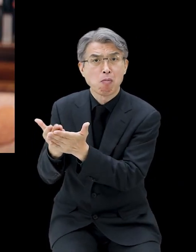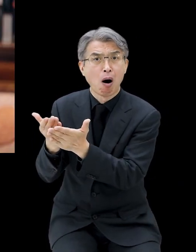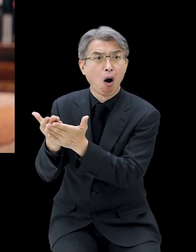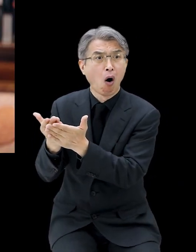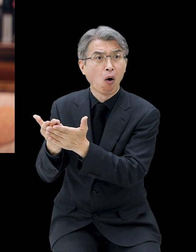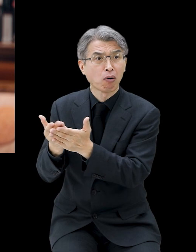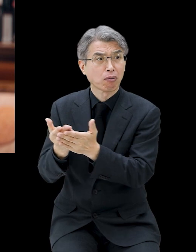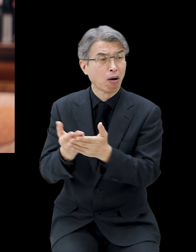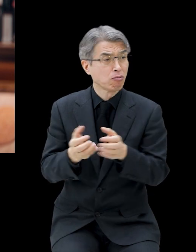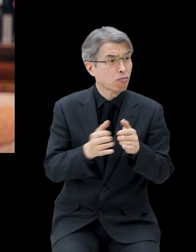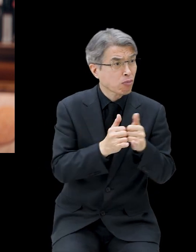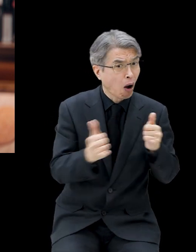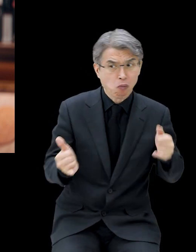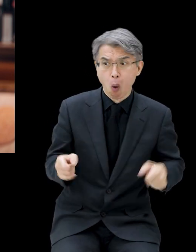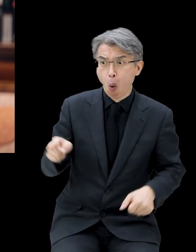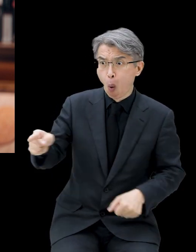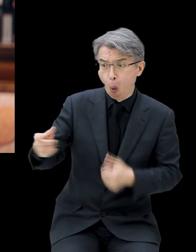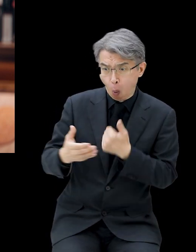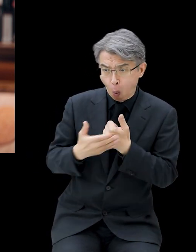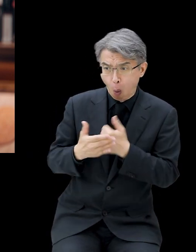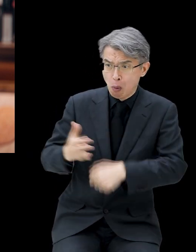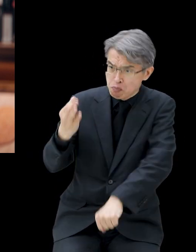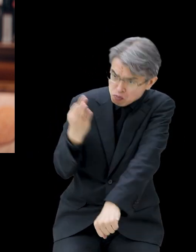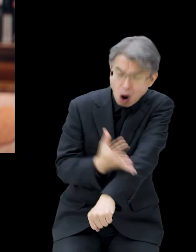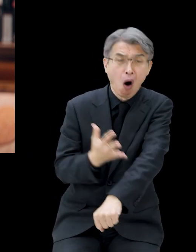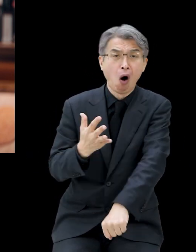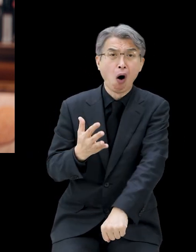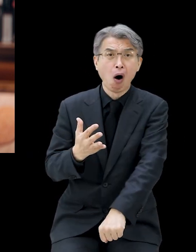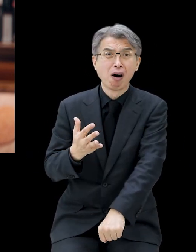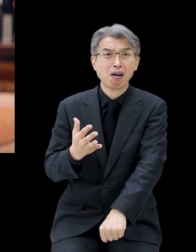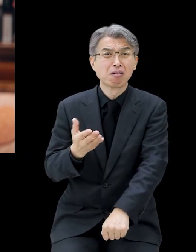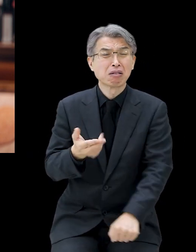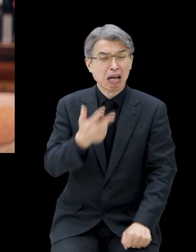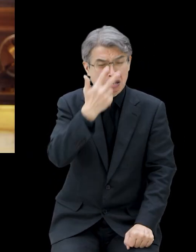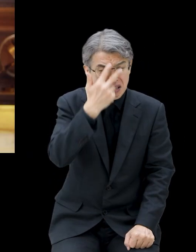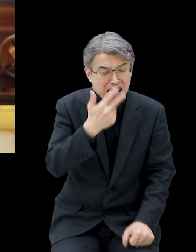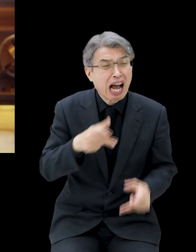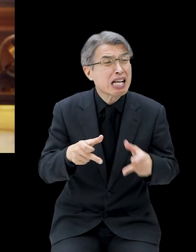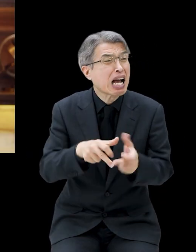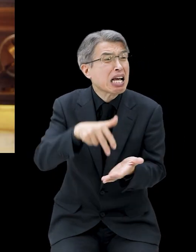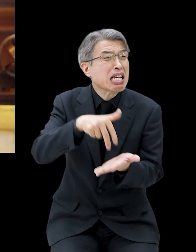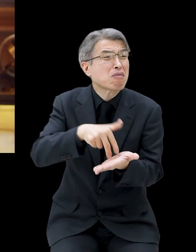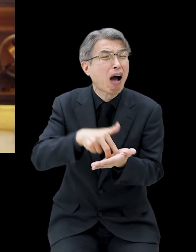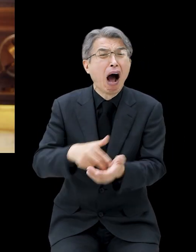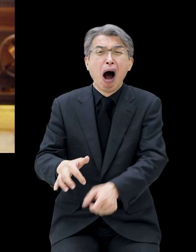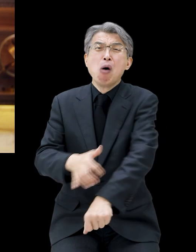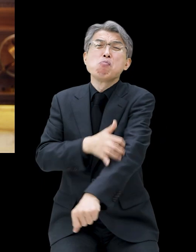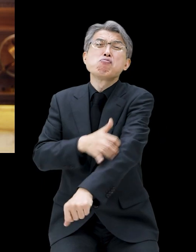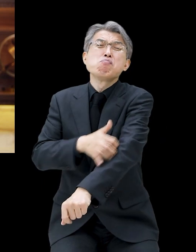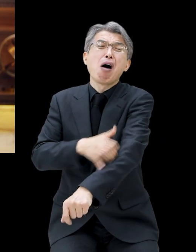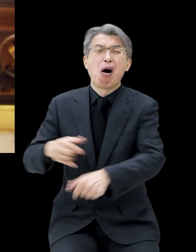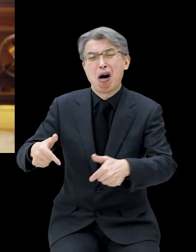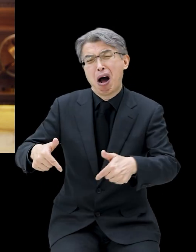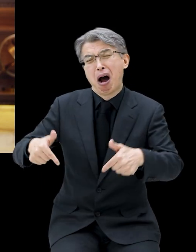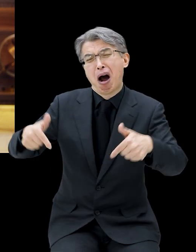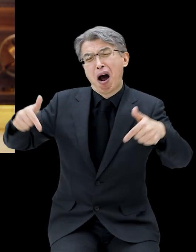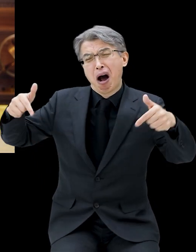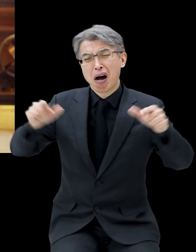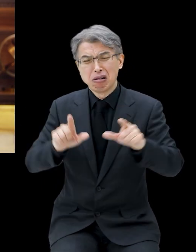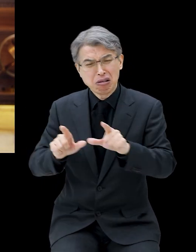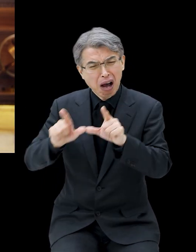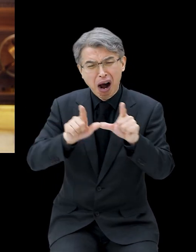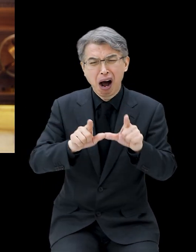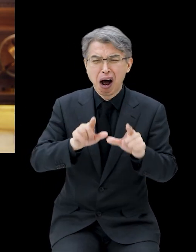사람도 있지만 시각장애인의 경우 또 불편한 점도 많고 생활을 할수 없는 경우도 많아졌거든요.